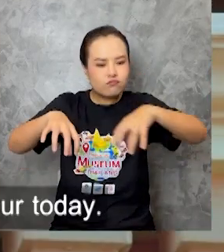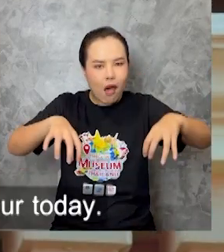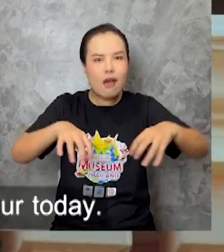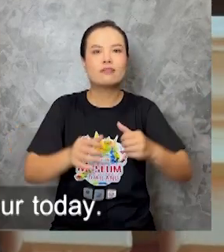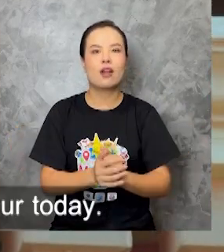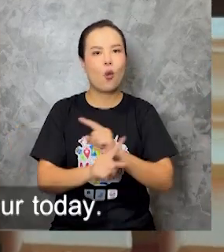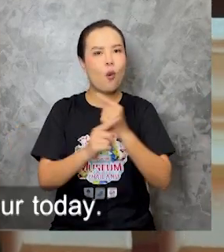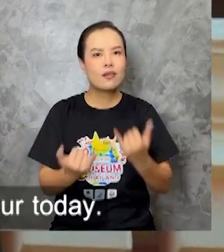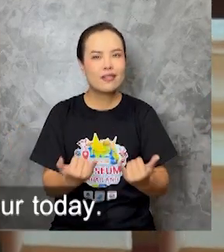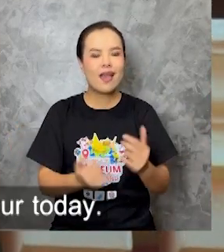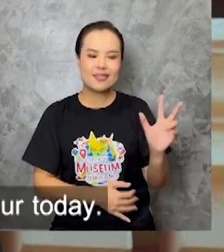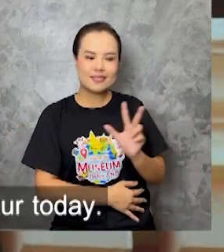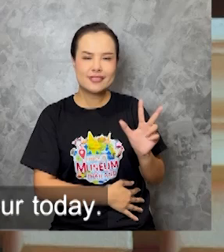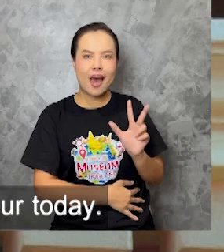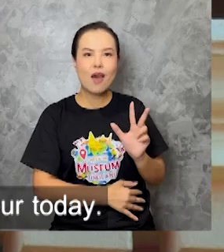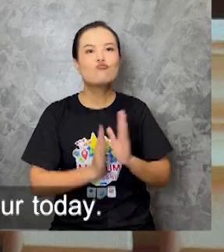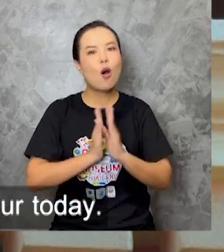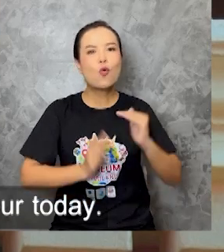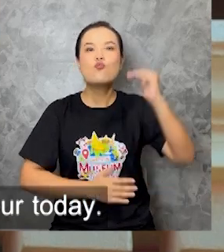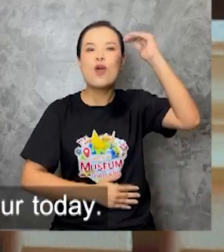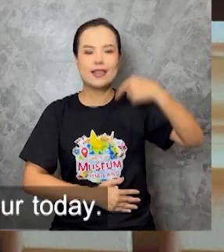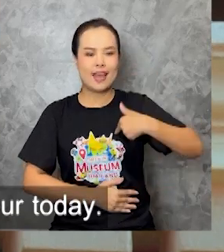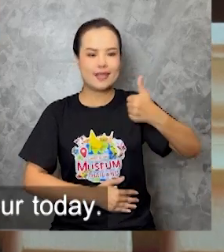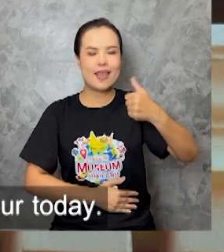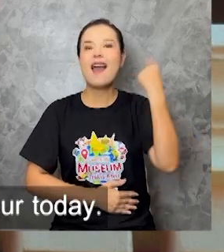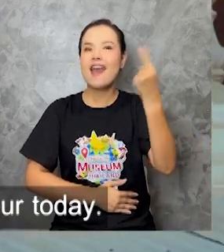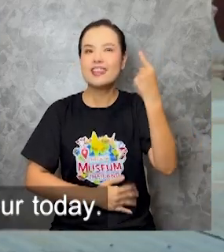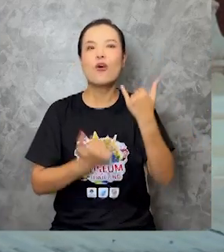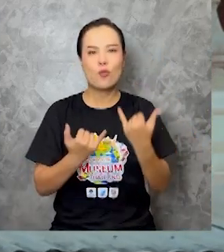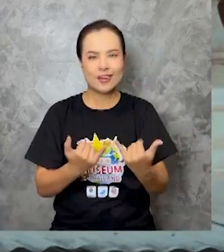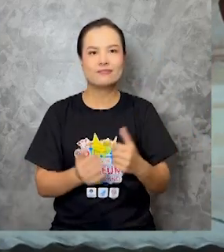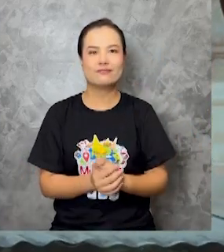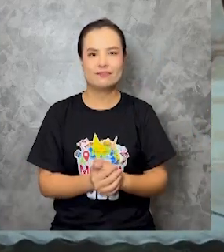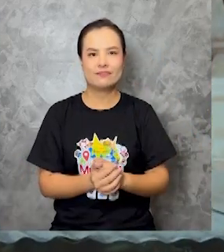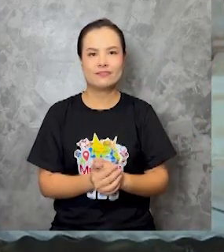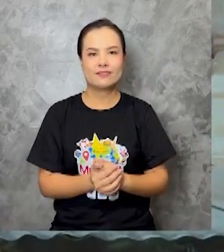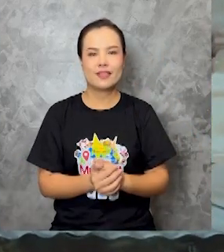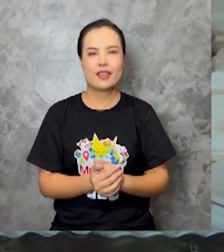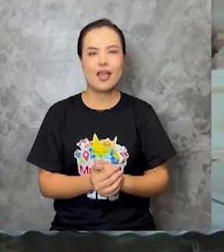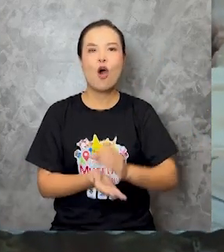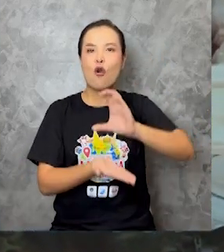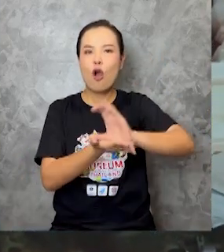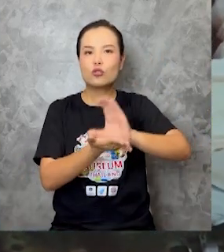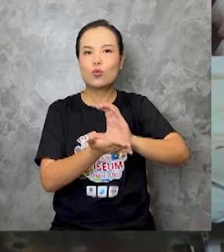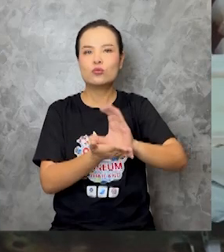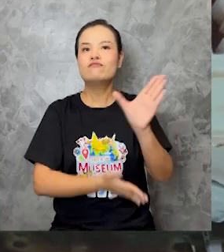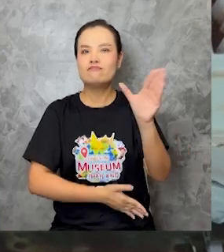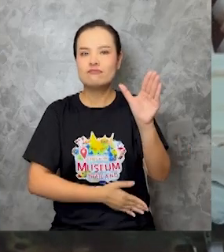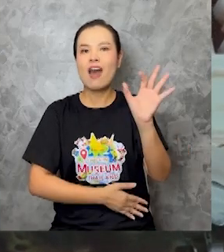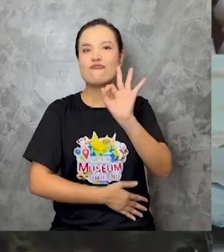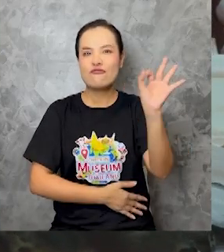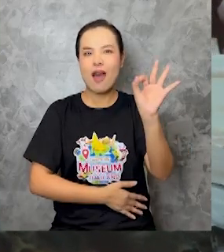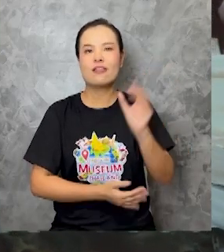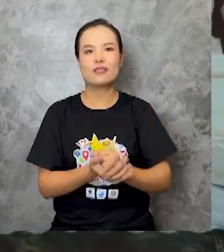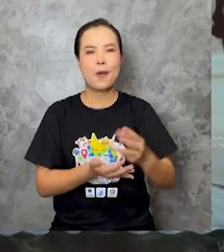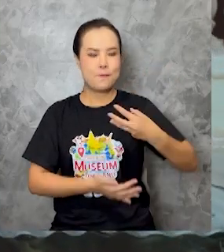วันนี้นะคะเราทั้ง3คนก็ต้องขอบคุณผู้ใหญ่ใจดีนะคะที่พาเรามาเที่ยววันนี้นะคะกองทุนพัฒนาสื่อปลอดภัยและสร้างสรรค์มหาวิ